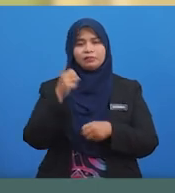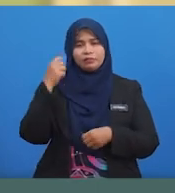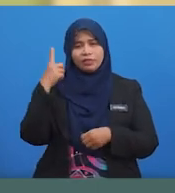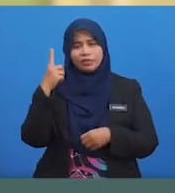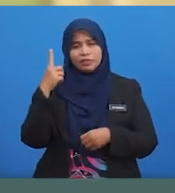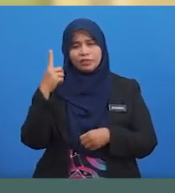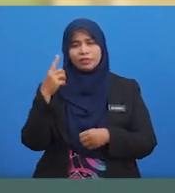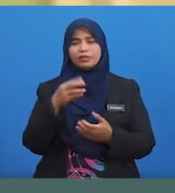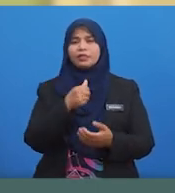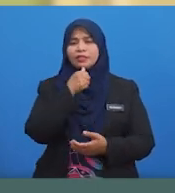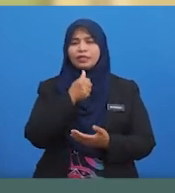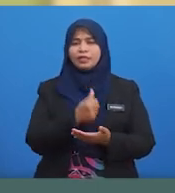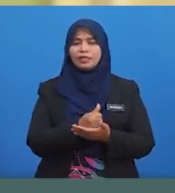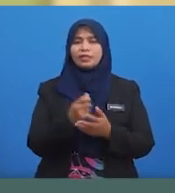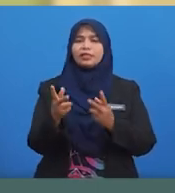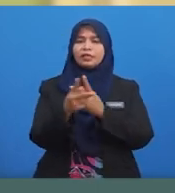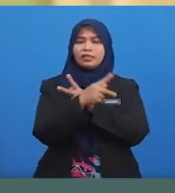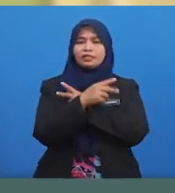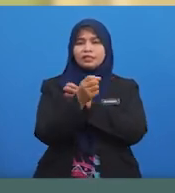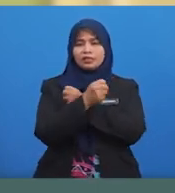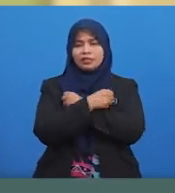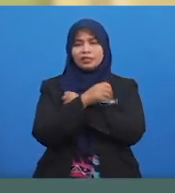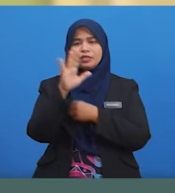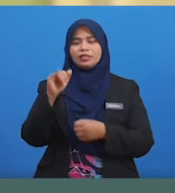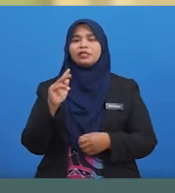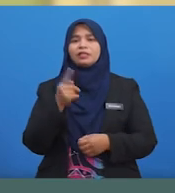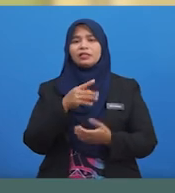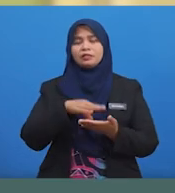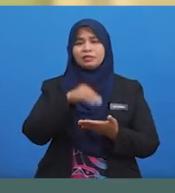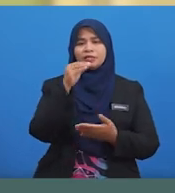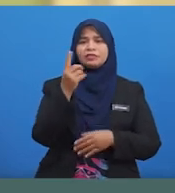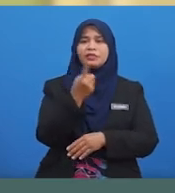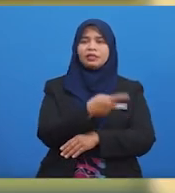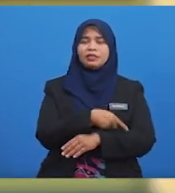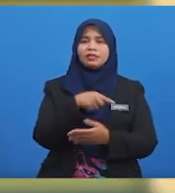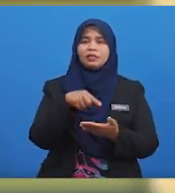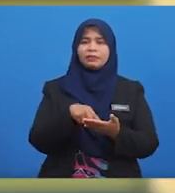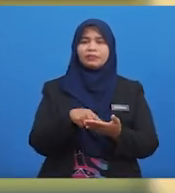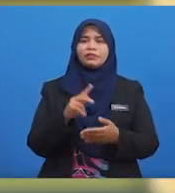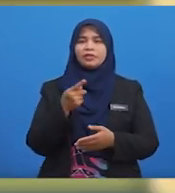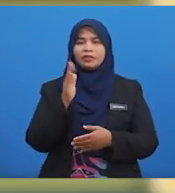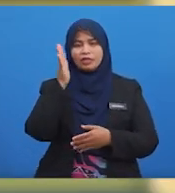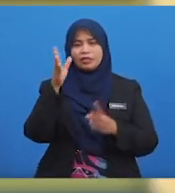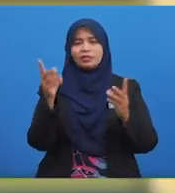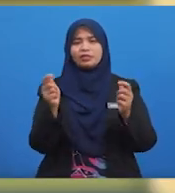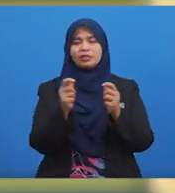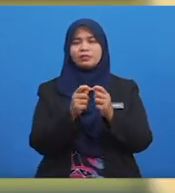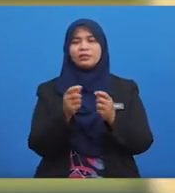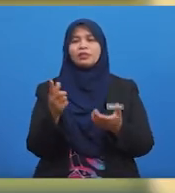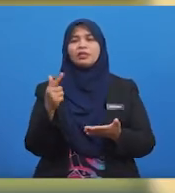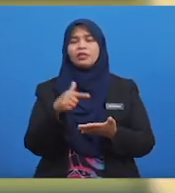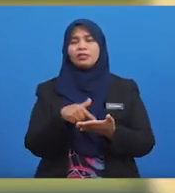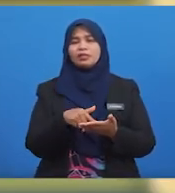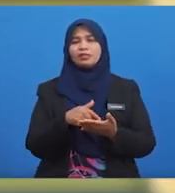memahami nilai kasih sayang yang kita pelajari pada hari ini kita bertemu kembali dalam